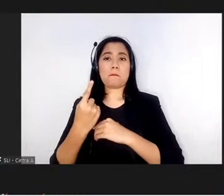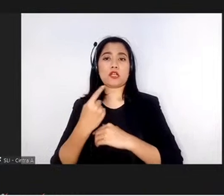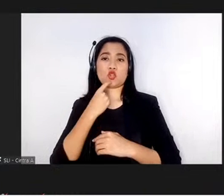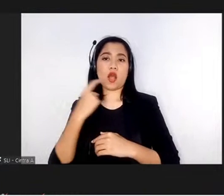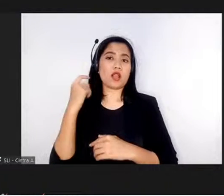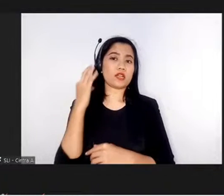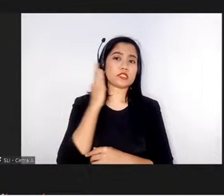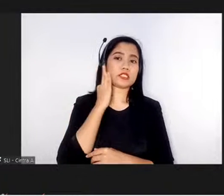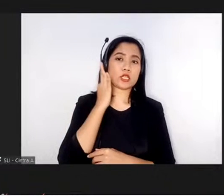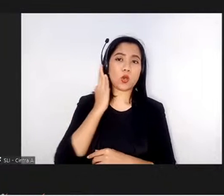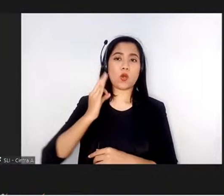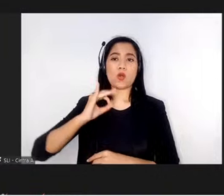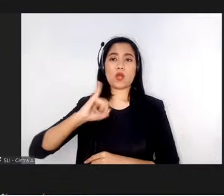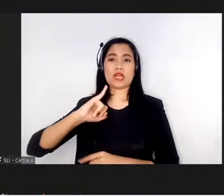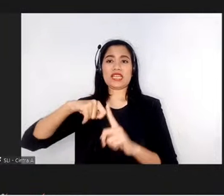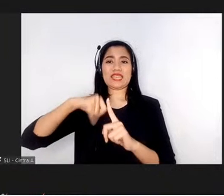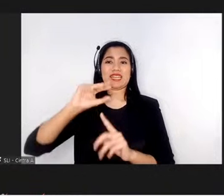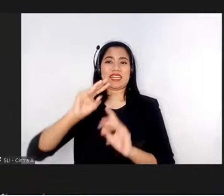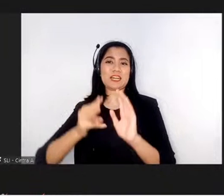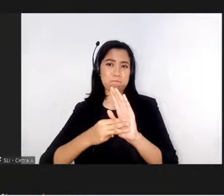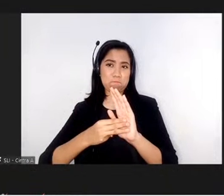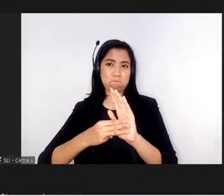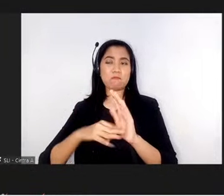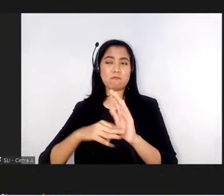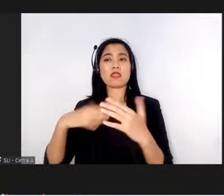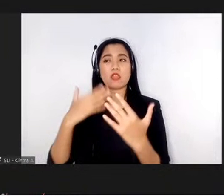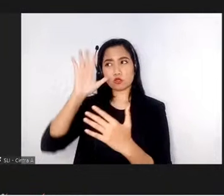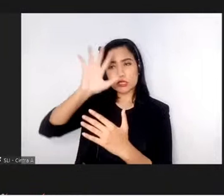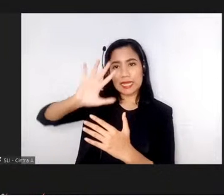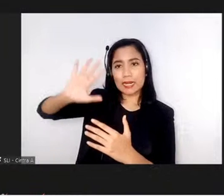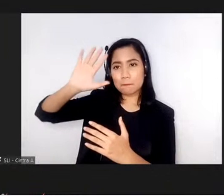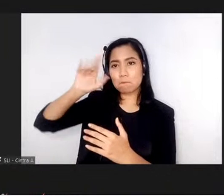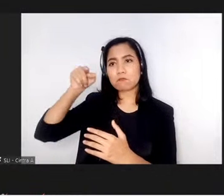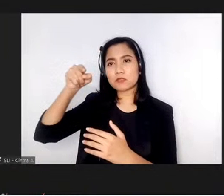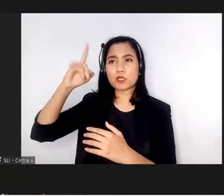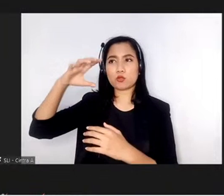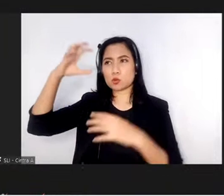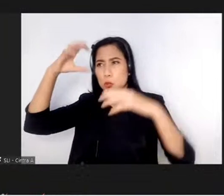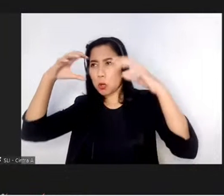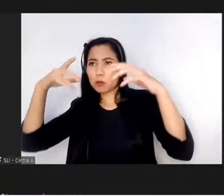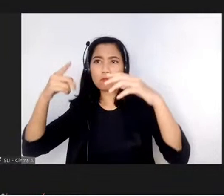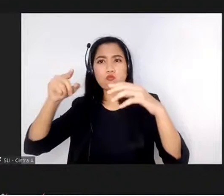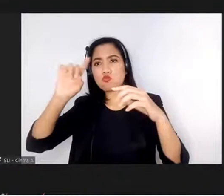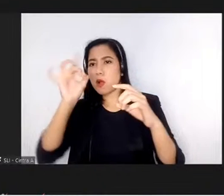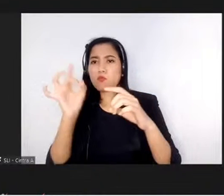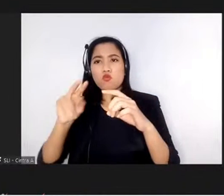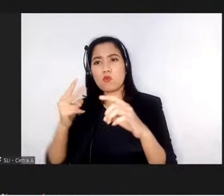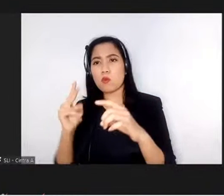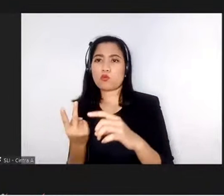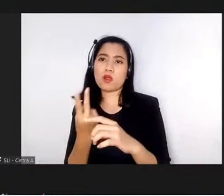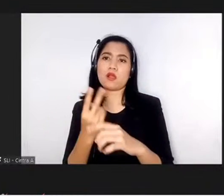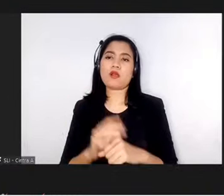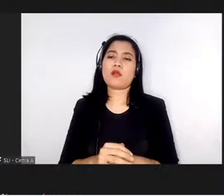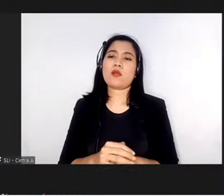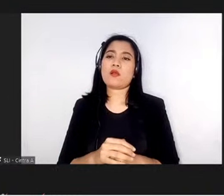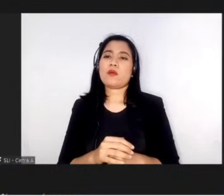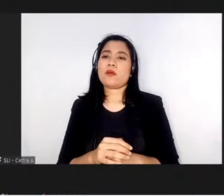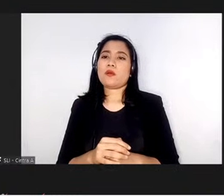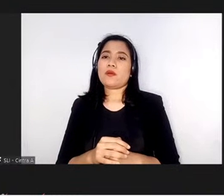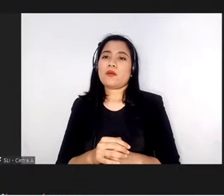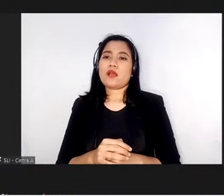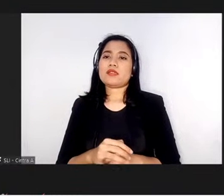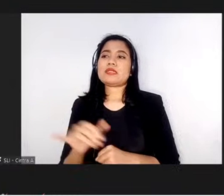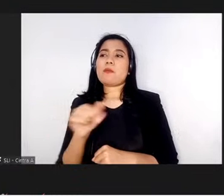juga ini e bisa untuk e aspek risiko sosial dan